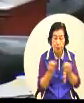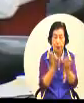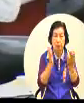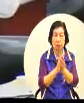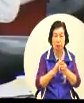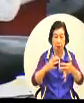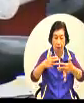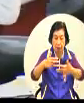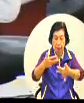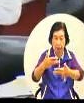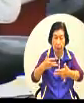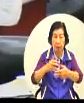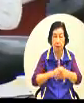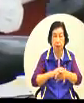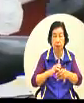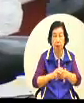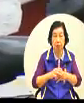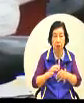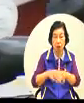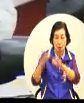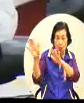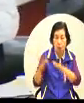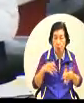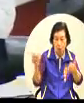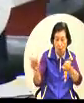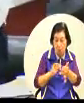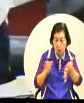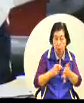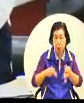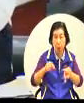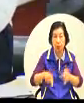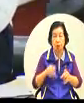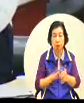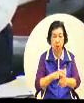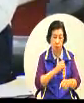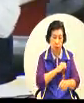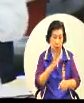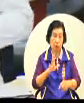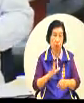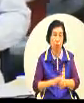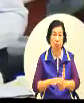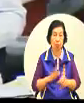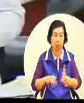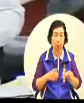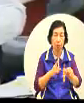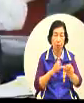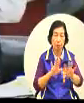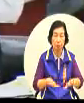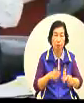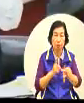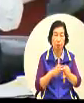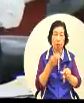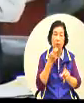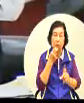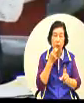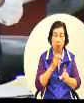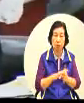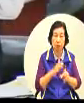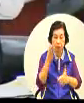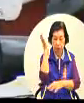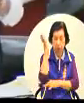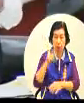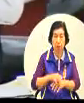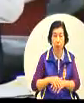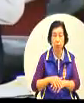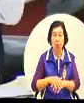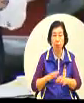的封洞典礼结束了，我们中央新的政府就不应该再启动封